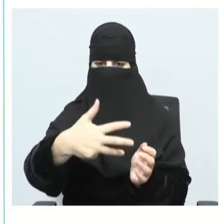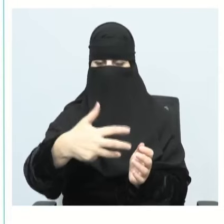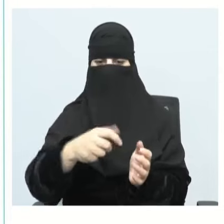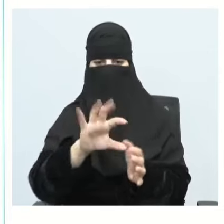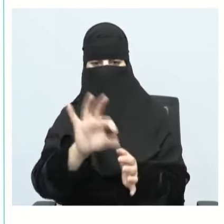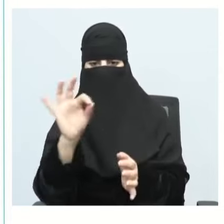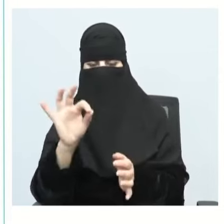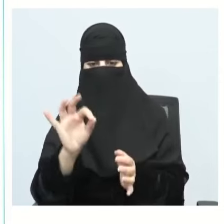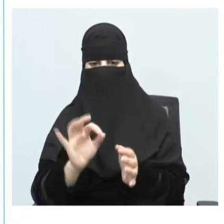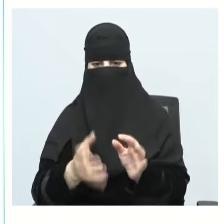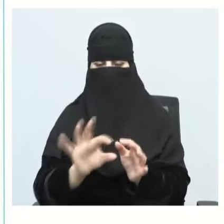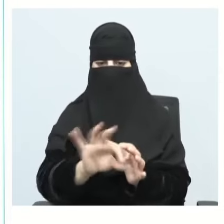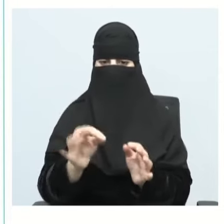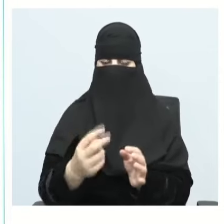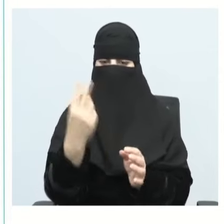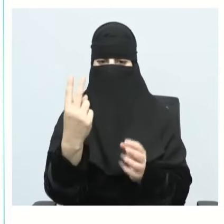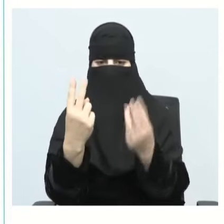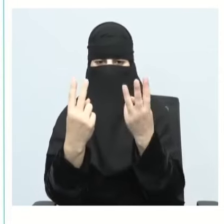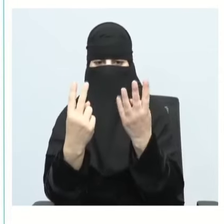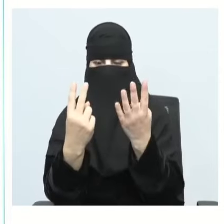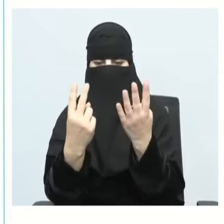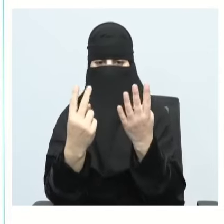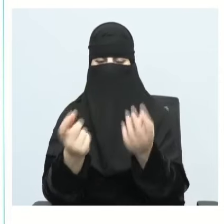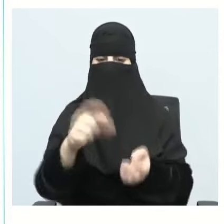تم افترض انك اخترت 42